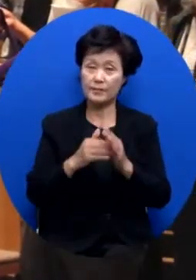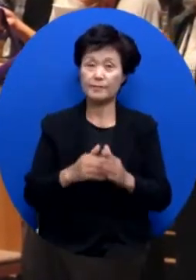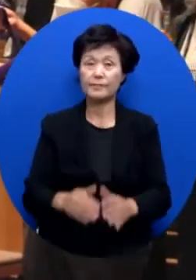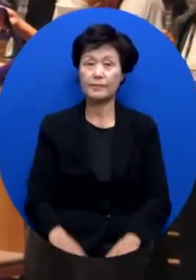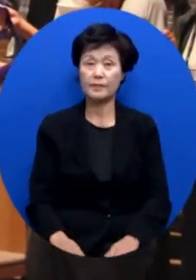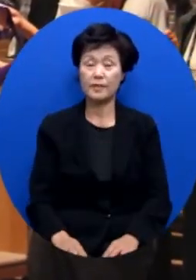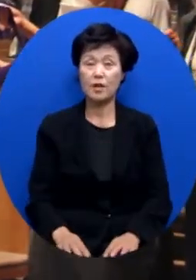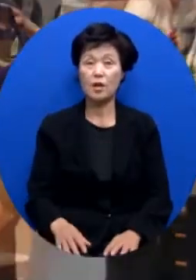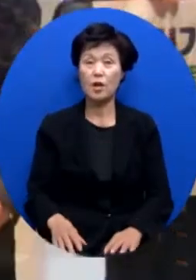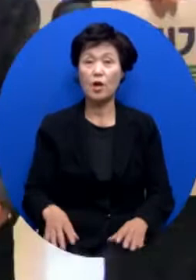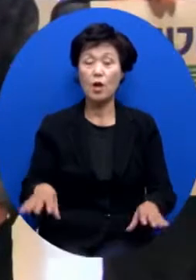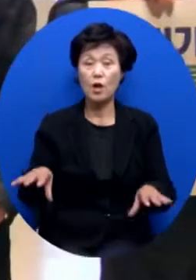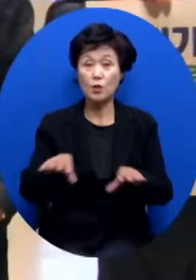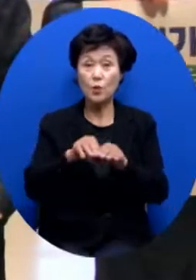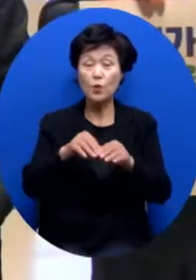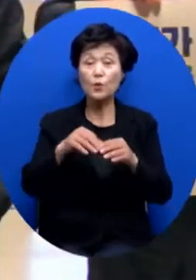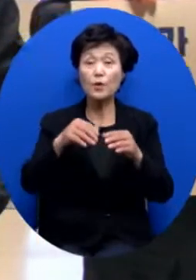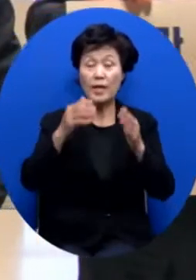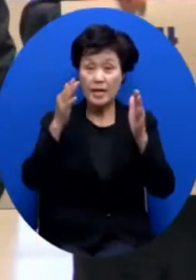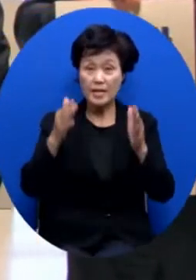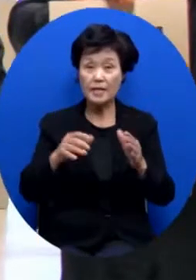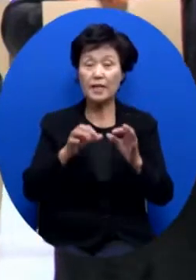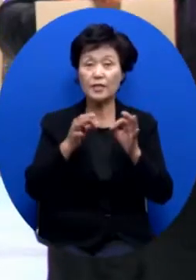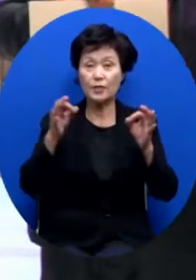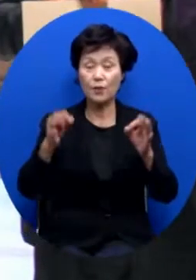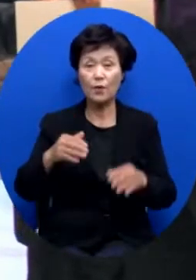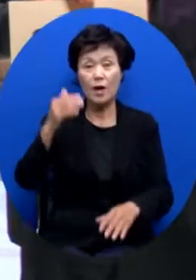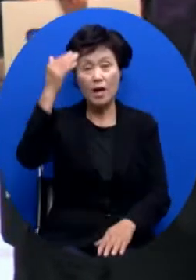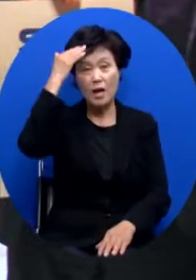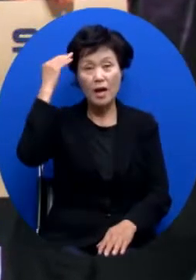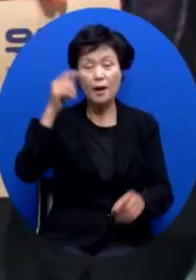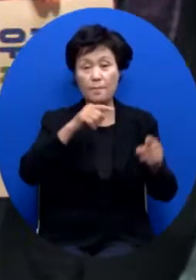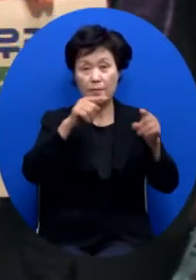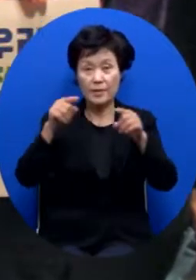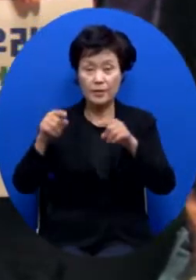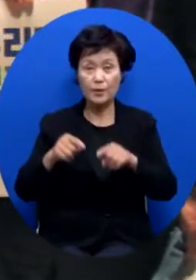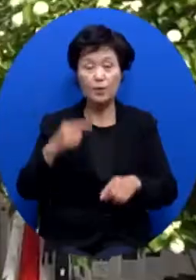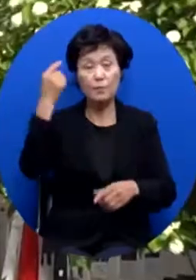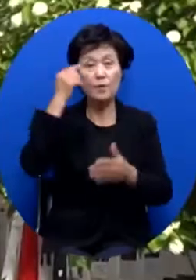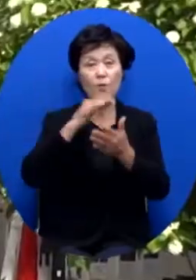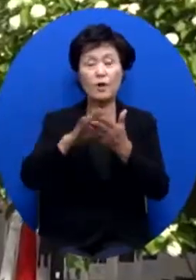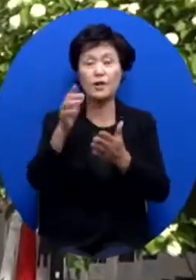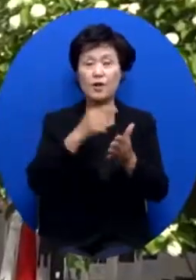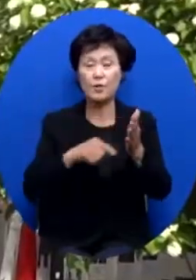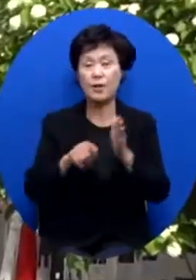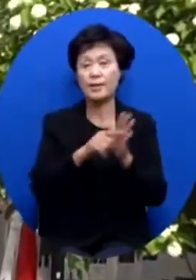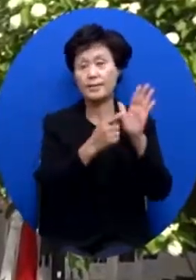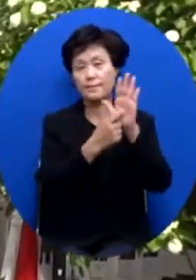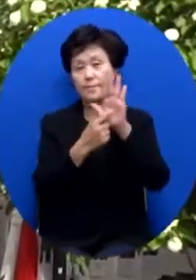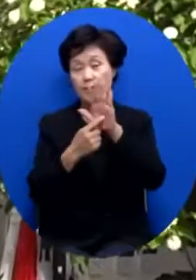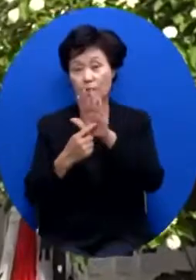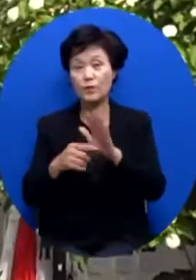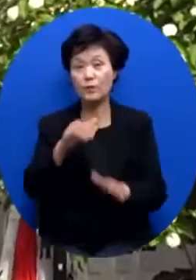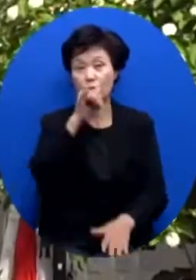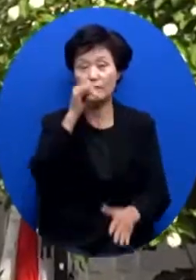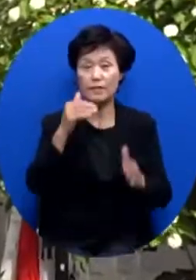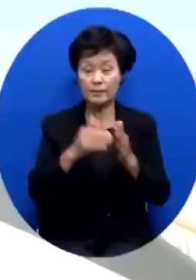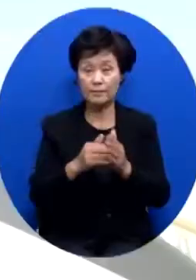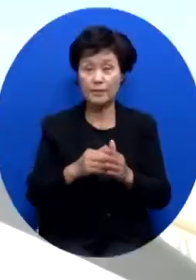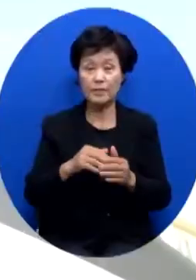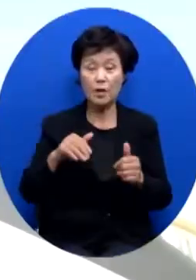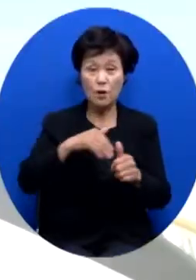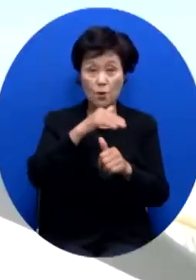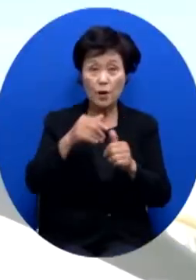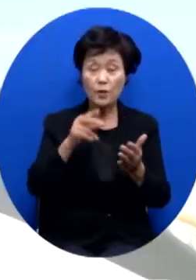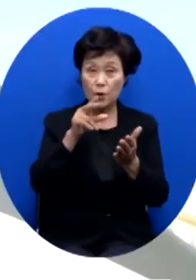총회 기간 동안 한반도 종전 평화 캠페인을 진행하기도 했습니다 wcc 는 세계적 화두인 환경문제의 발맞춰